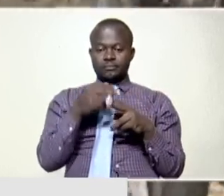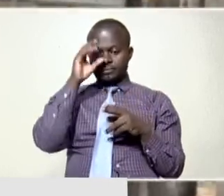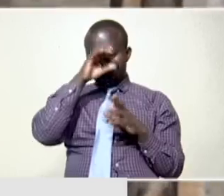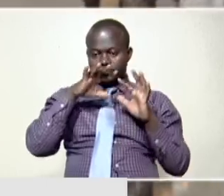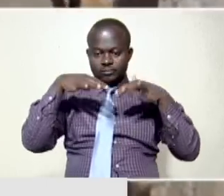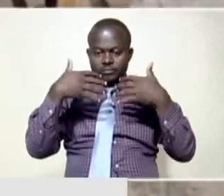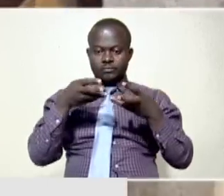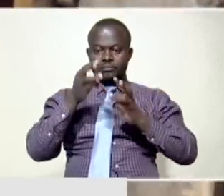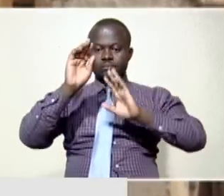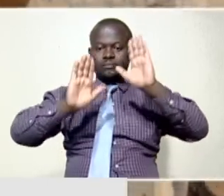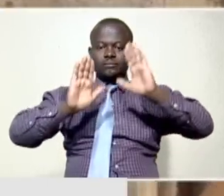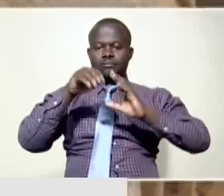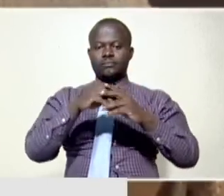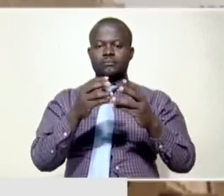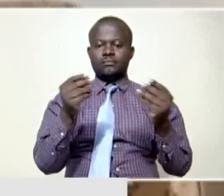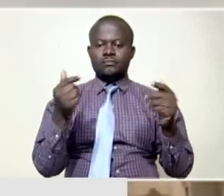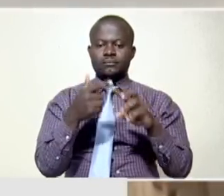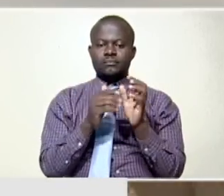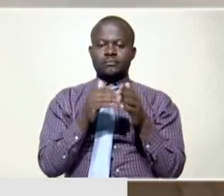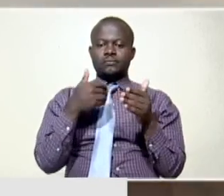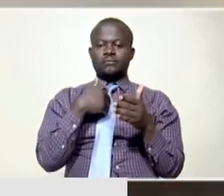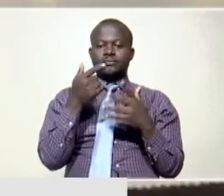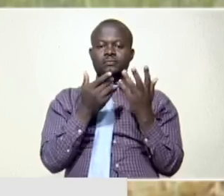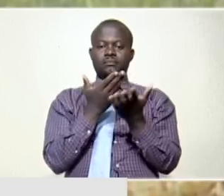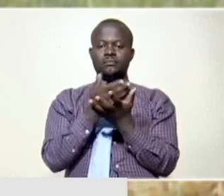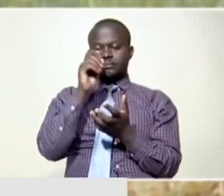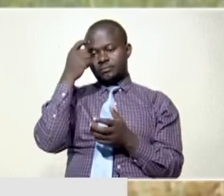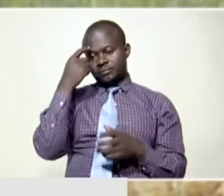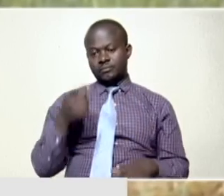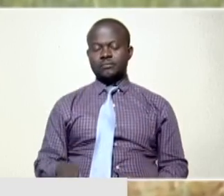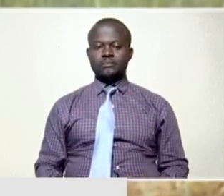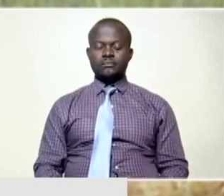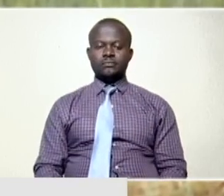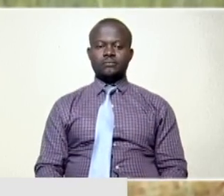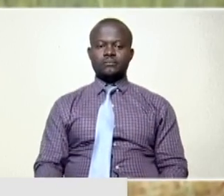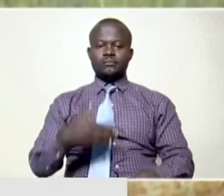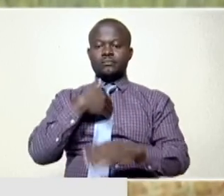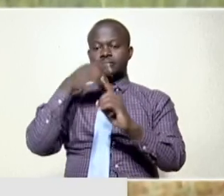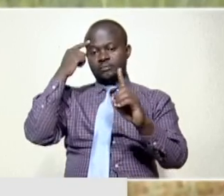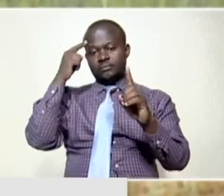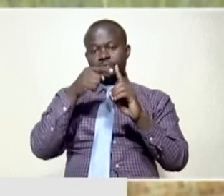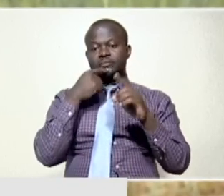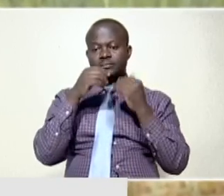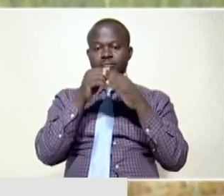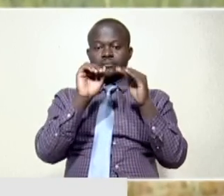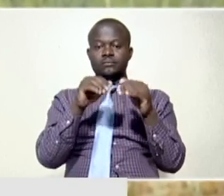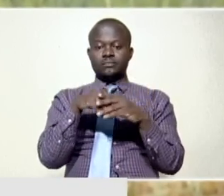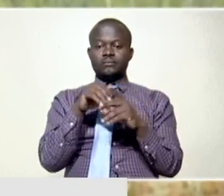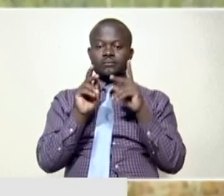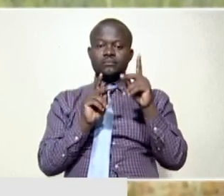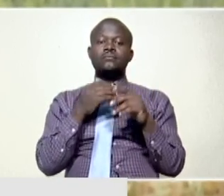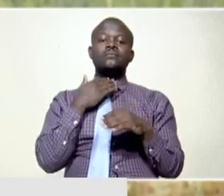uko bagira uruhare mu kuzikemura, ariko yageze n'icyo yisabira leta. Dufite target yuko bari abaturage dushaka